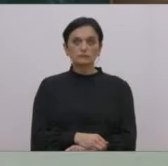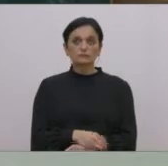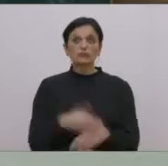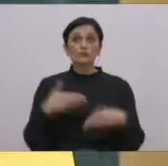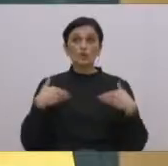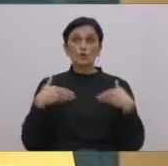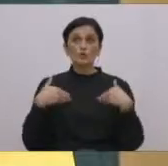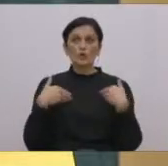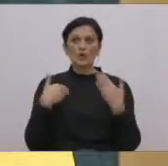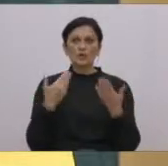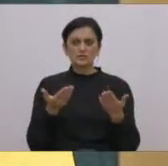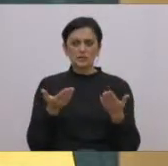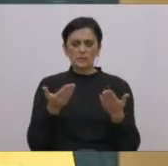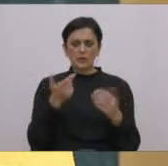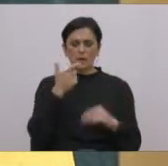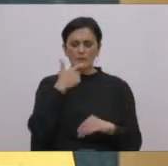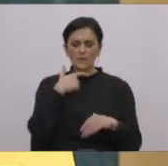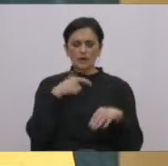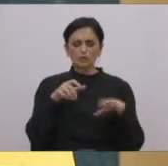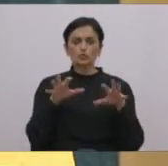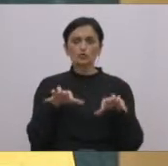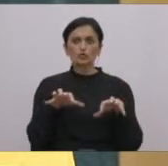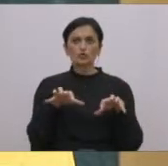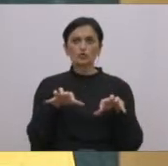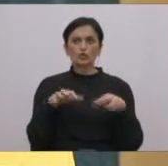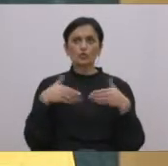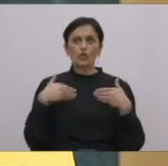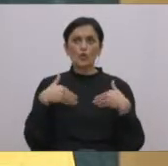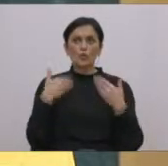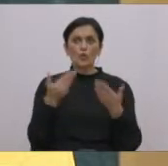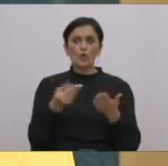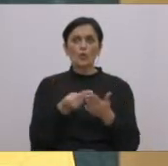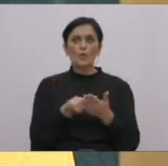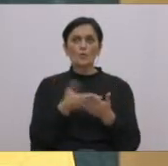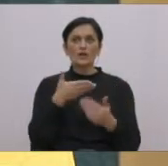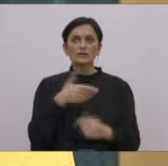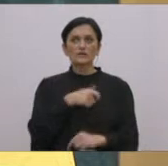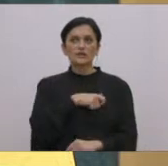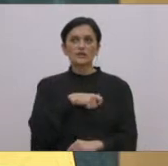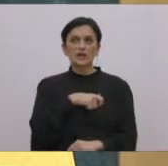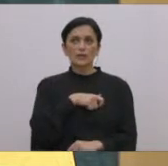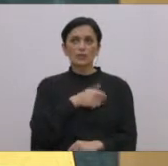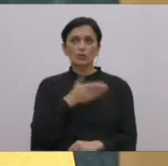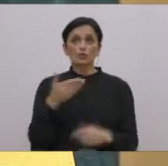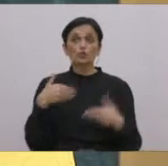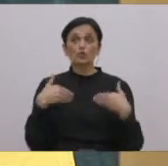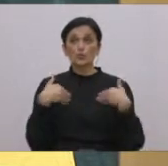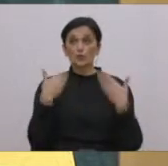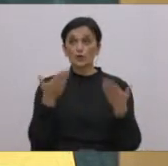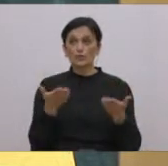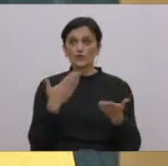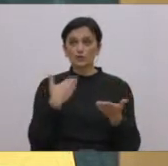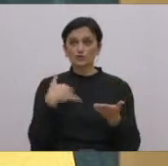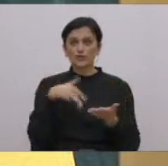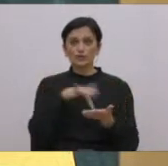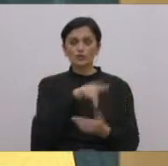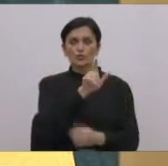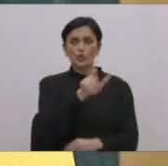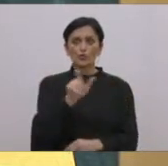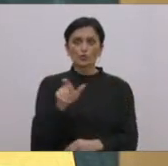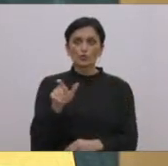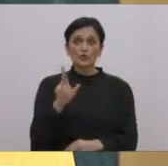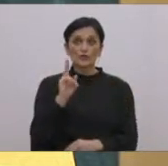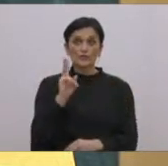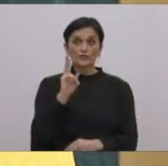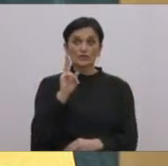Uge salmevit, patronul Taușdo Mare, uge salmevit, patriotismul lui deputatebu, uge salmevit, ce însmo sahleobas,